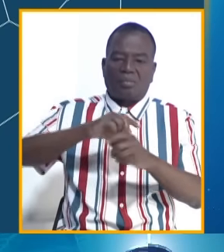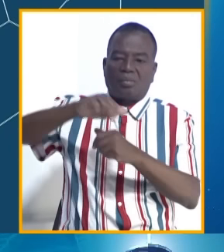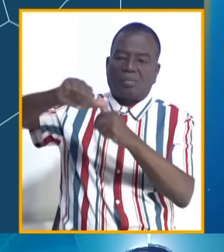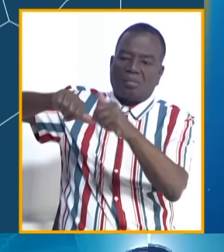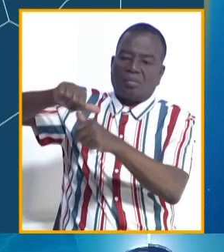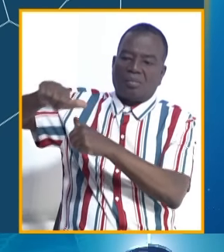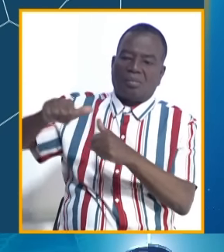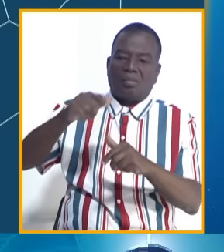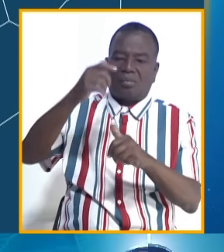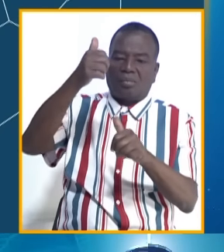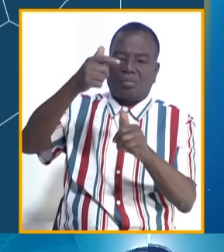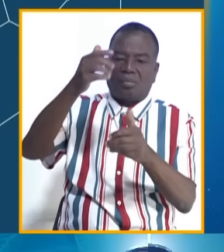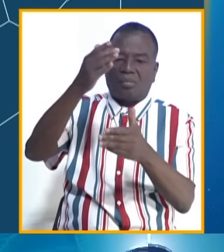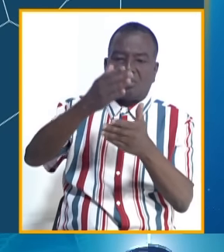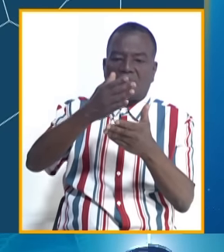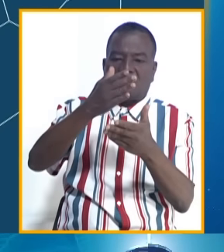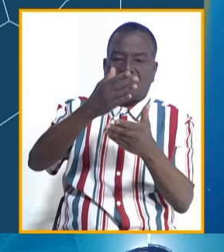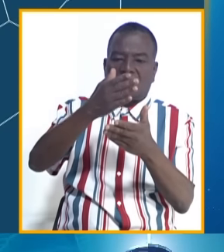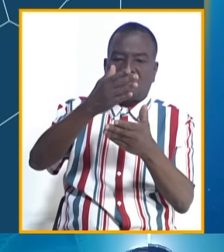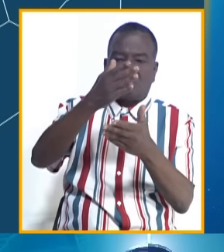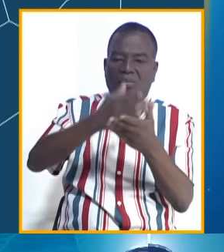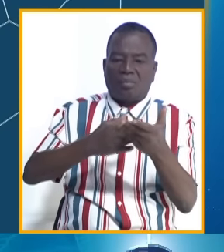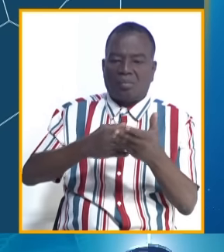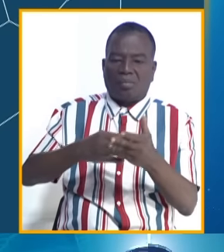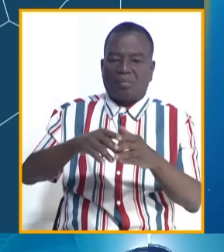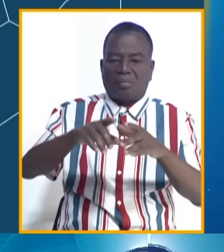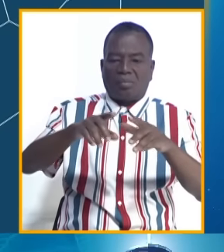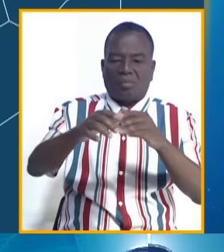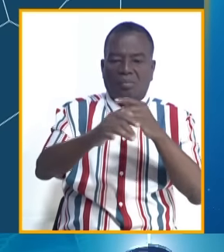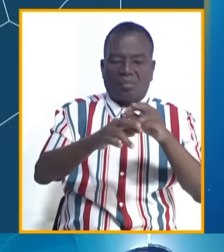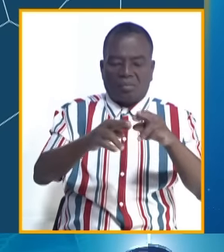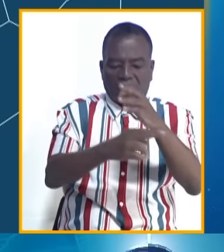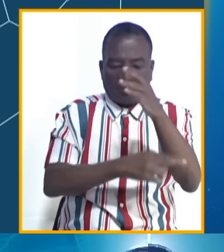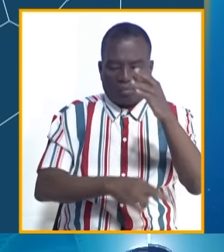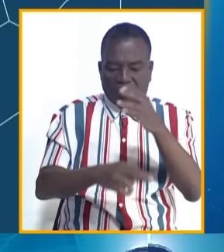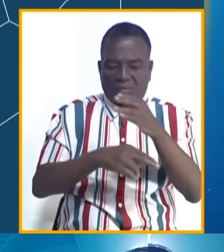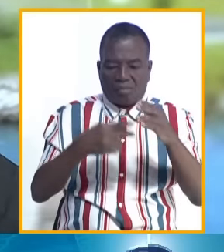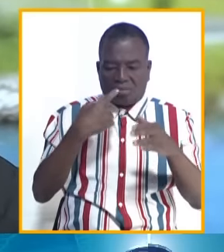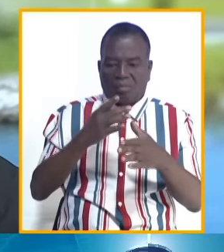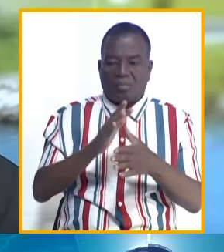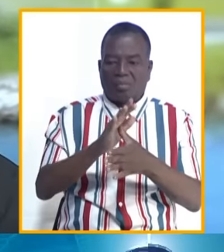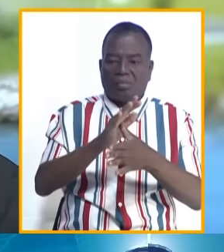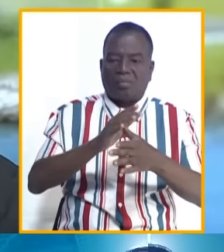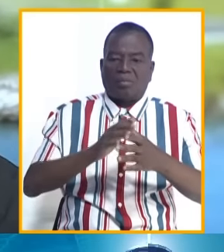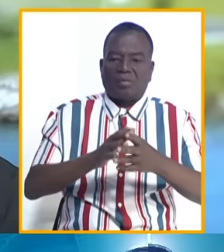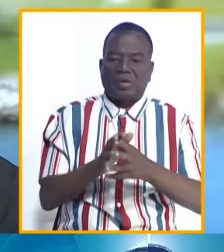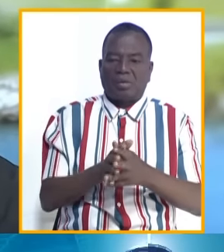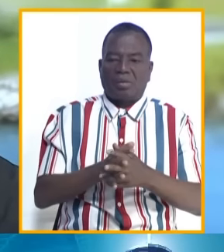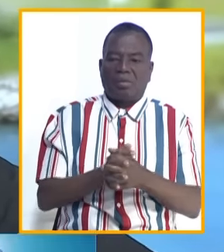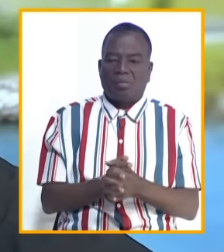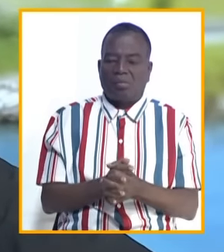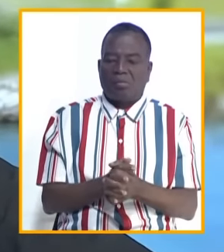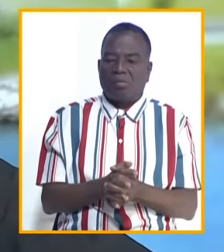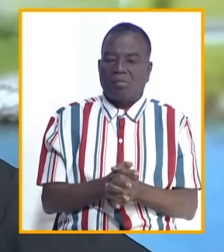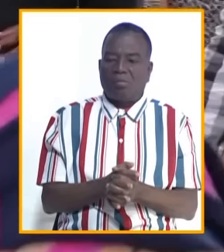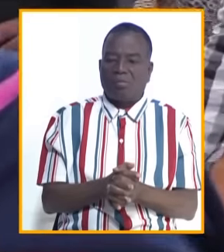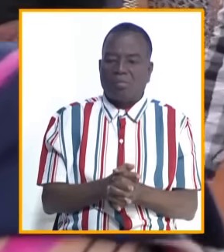de quelques localités pour inaugurer plusieurs ouvrages et les livrer aux populations. Témoignage Eugène Atoubé.